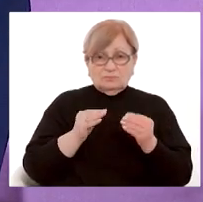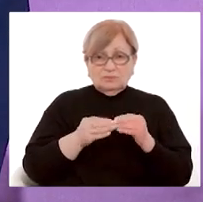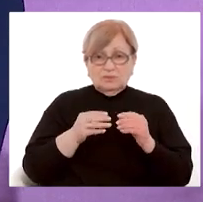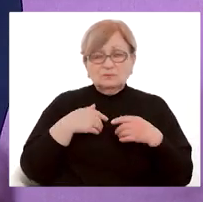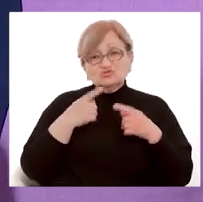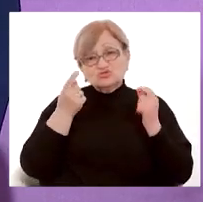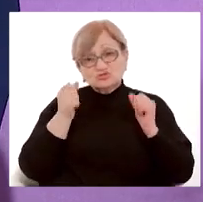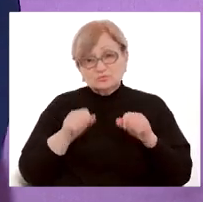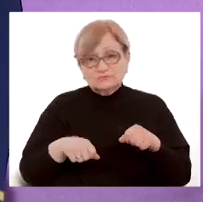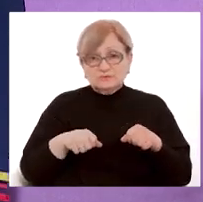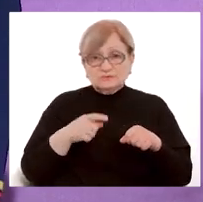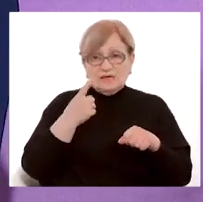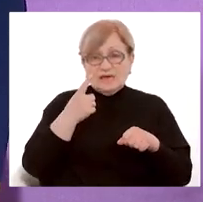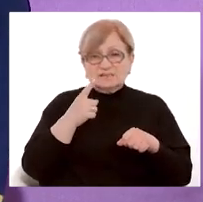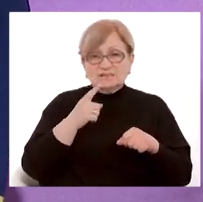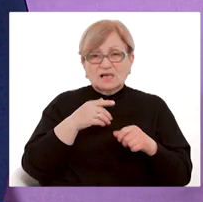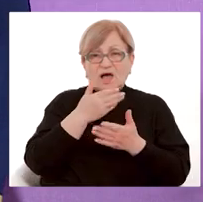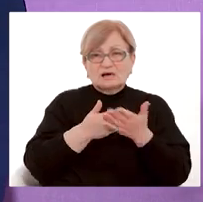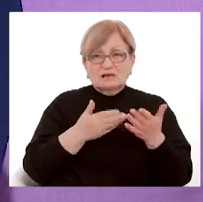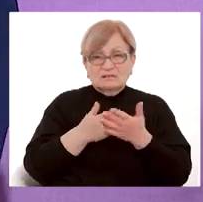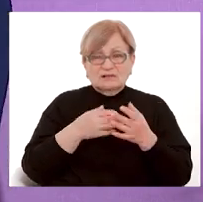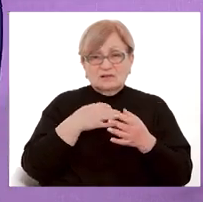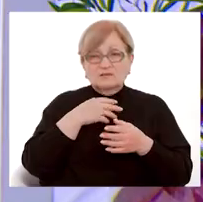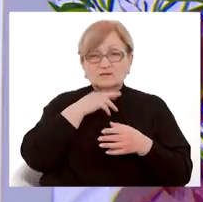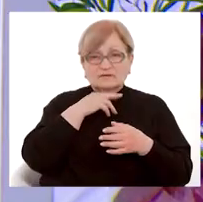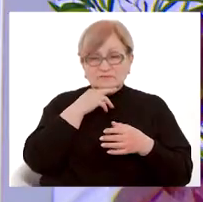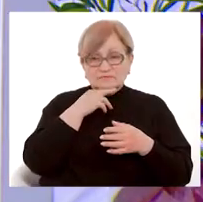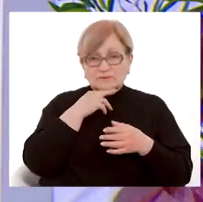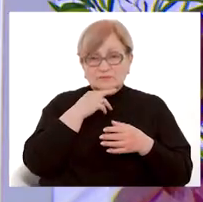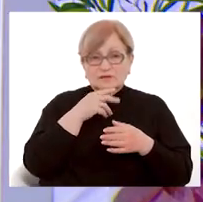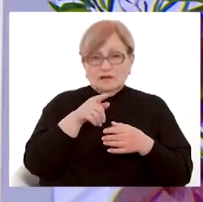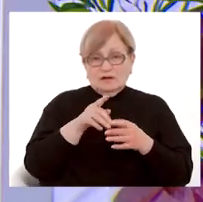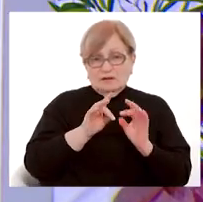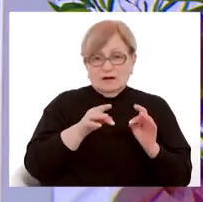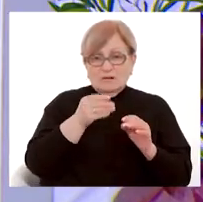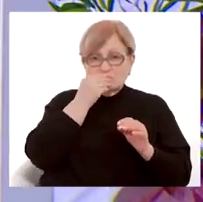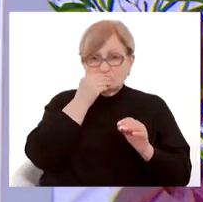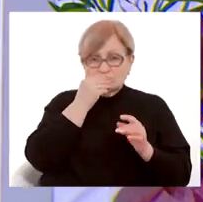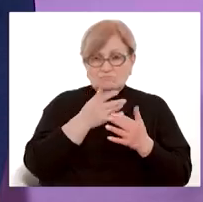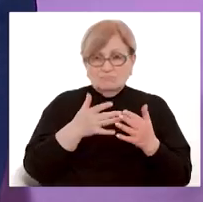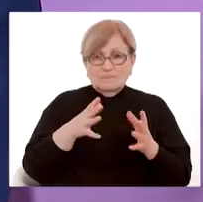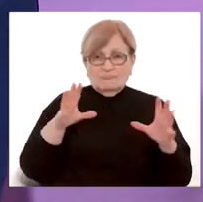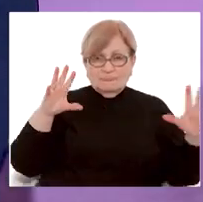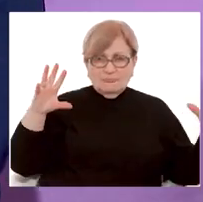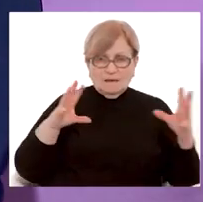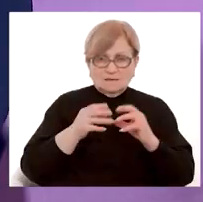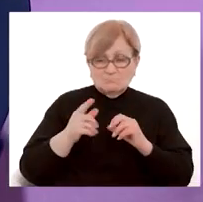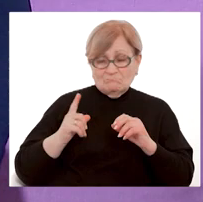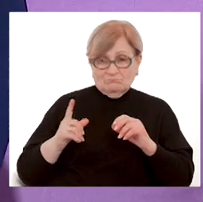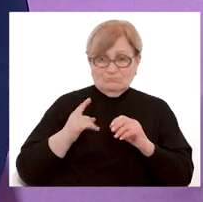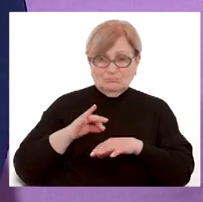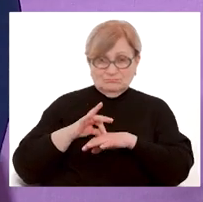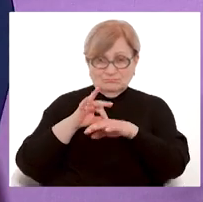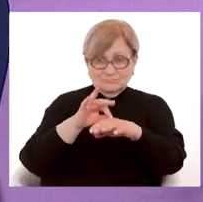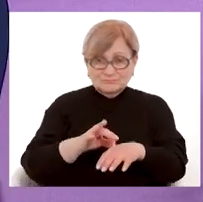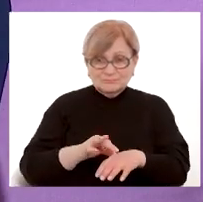შეგვიძლია რამდენიმე ვთქვათ ესეთი რეკომენდაცია, არ ვიცი, ანუ სტრატეგია გავითვალისწინოთ, რომ თუნდაც ეს რომ პროდუქტების ერთობლივად ყიდვა, ეს ერთი